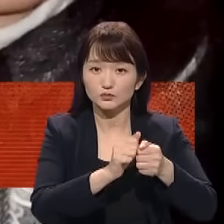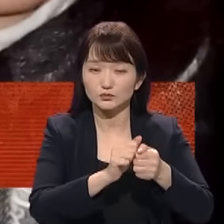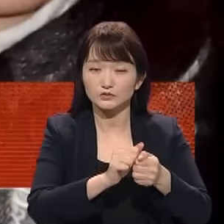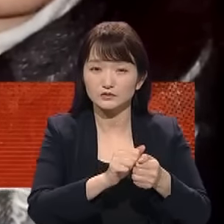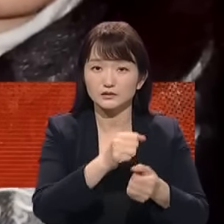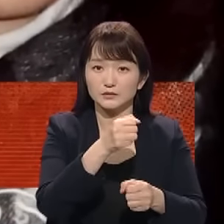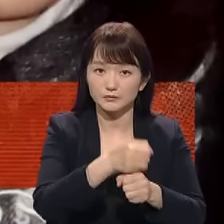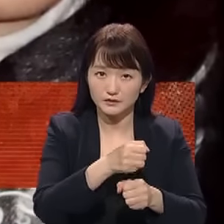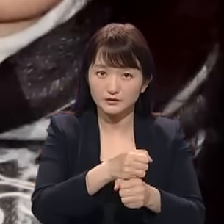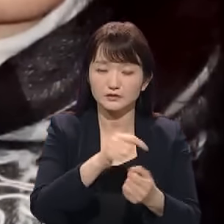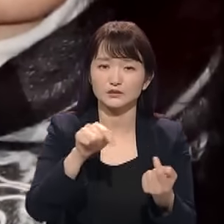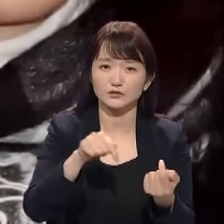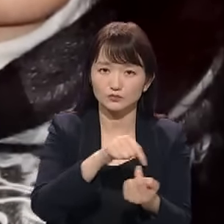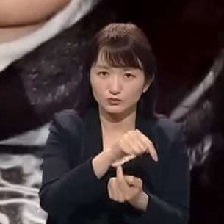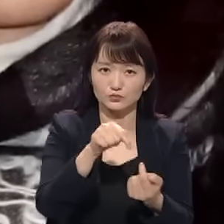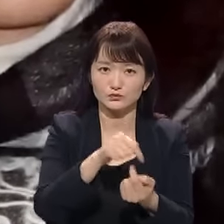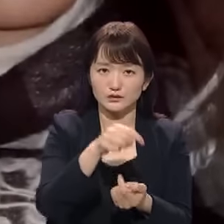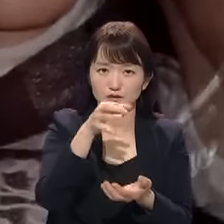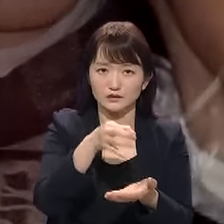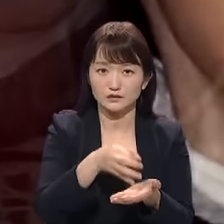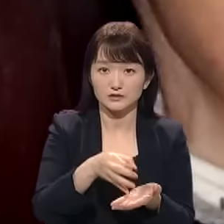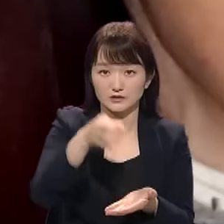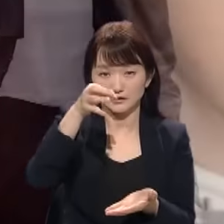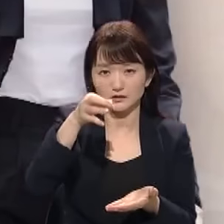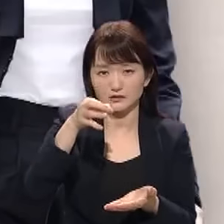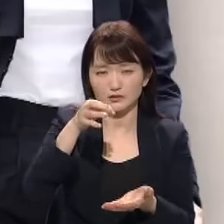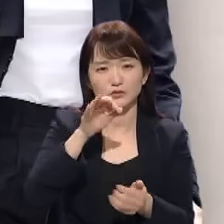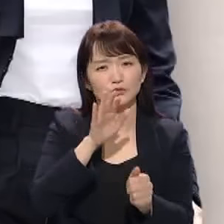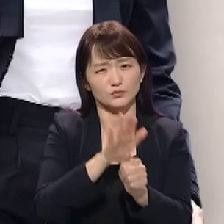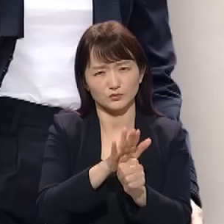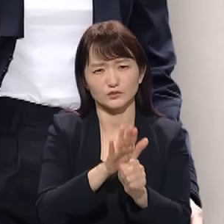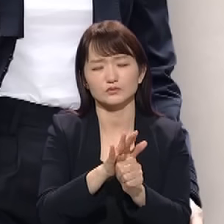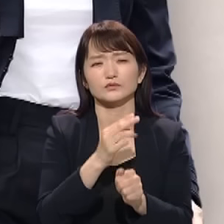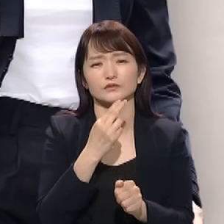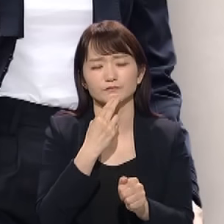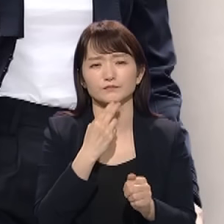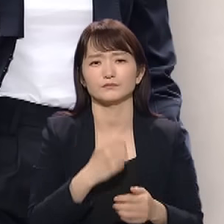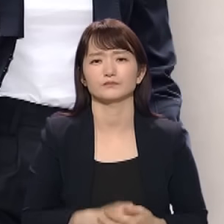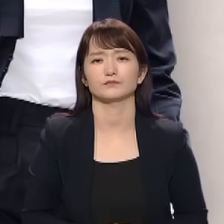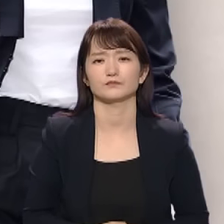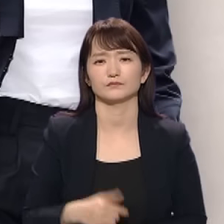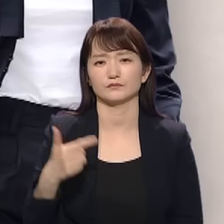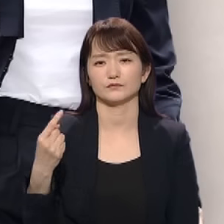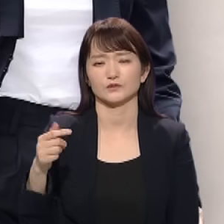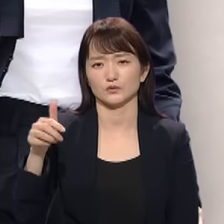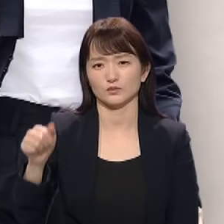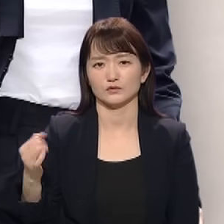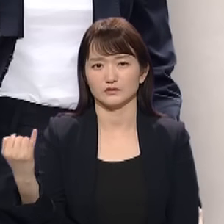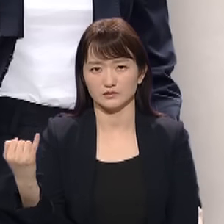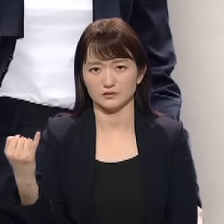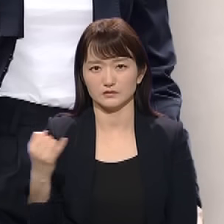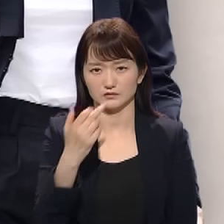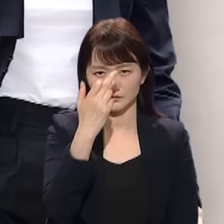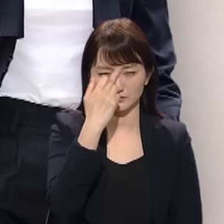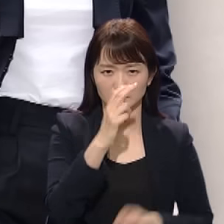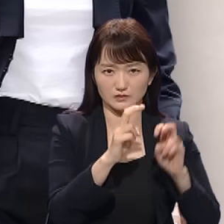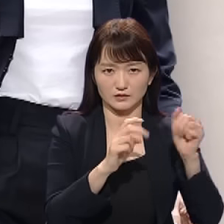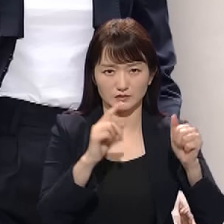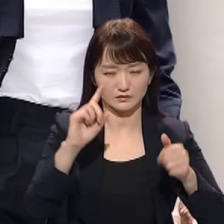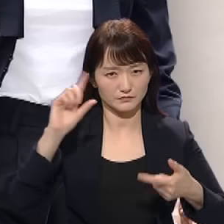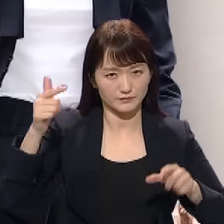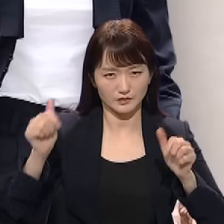또 가치 상승 등에 실질적으로 기여했다고 보기 어렵다는 거였는데요. 결국 노관장 측은 물론 최 회장 측도